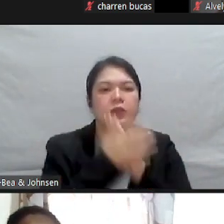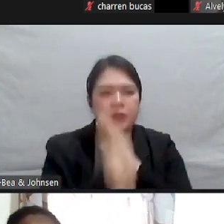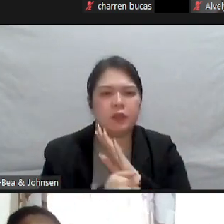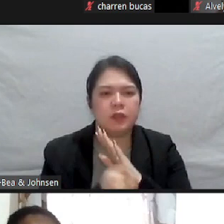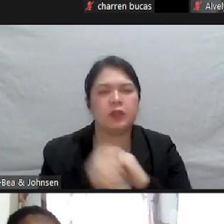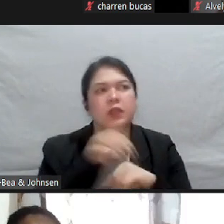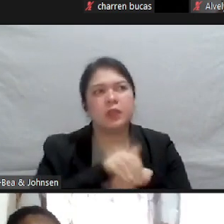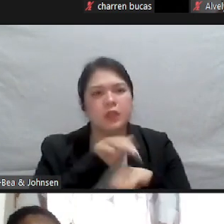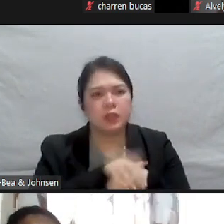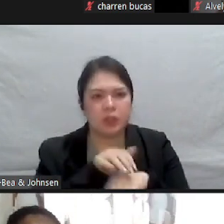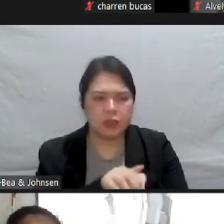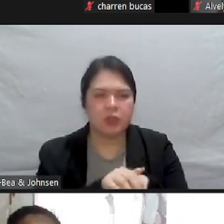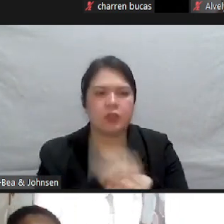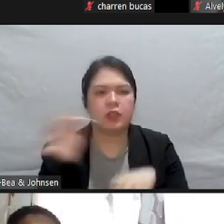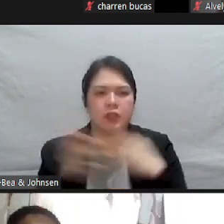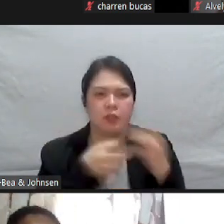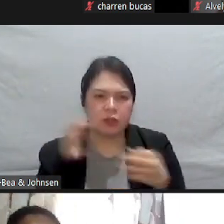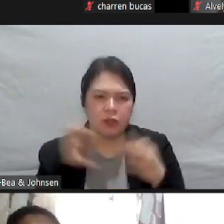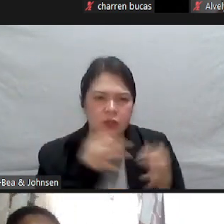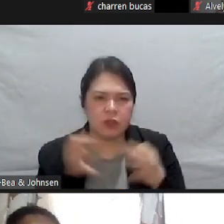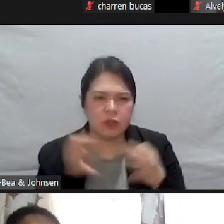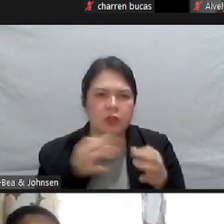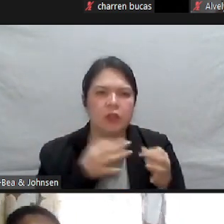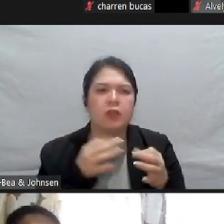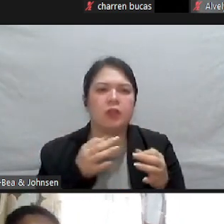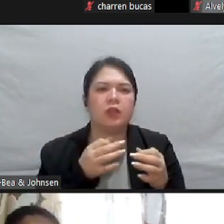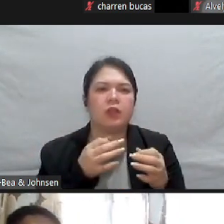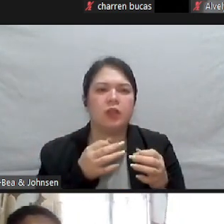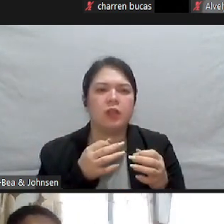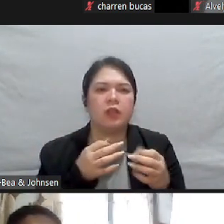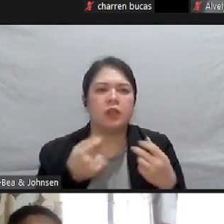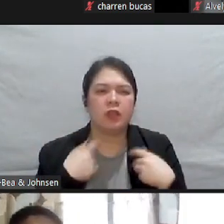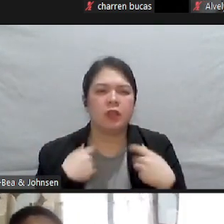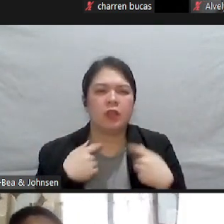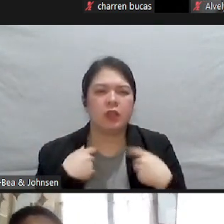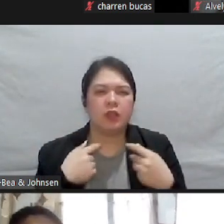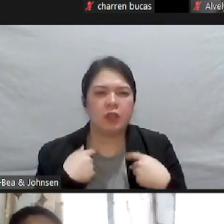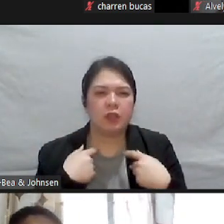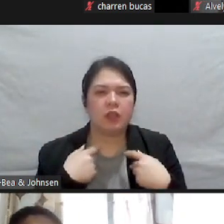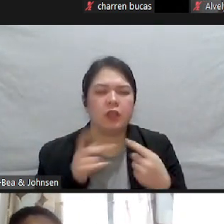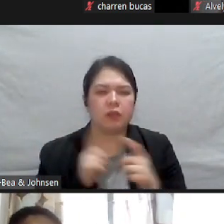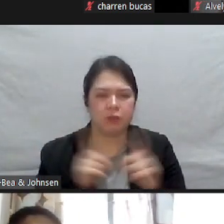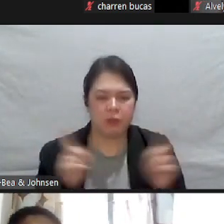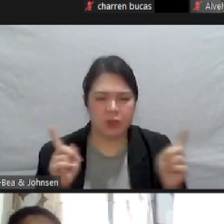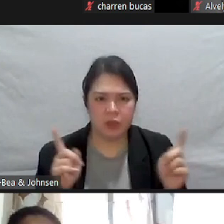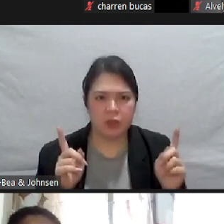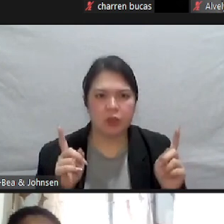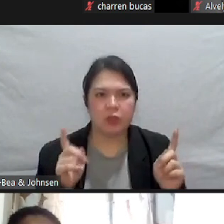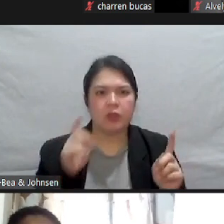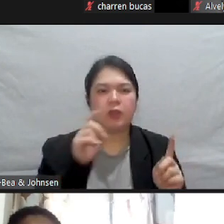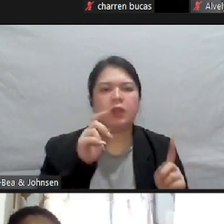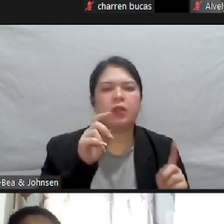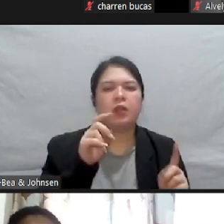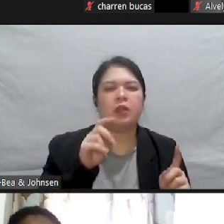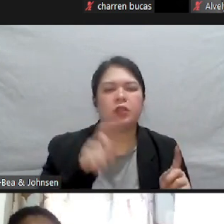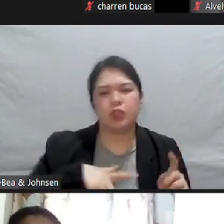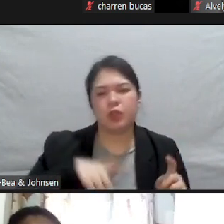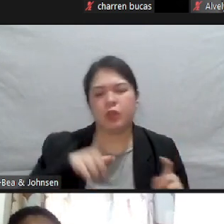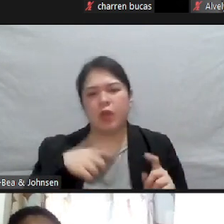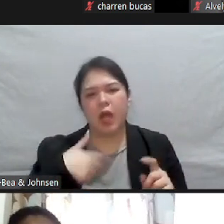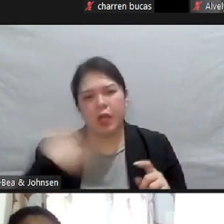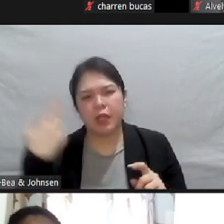English sa definition, ano, conceptualization, define, photosynthesis. Pero pagdating na sa abstraction, sa mas mataas na